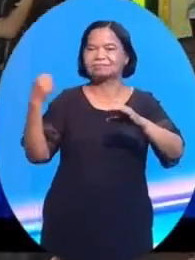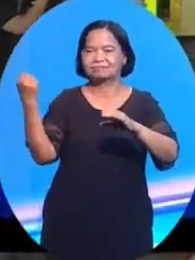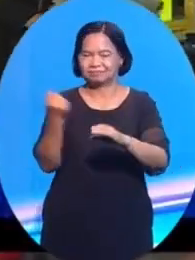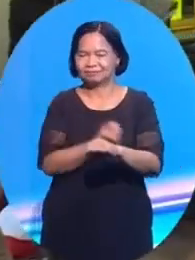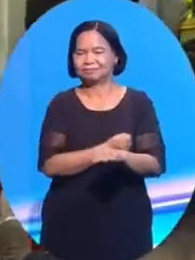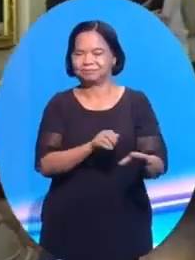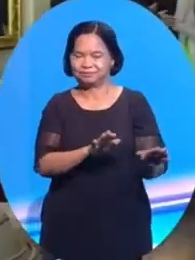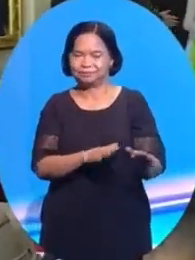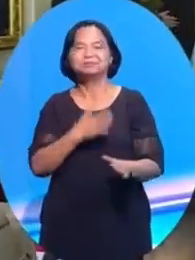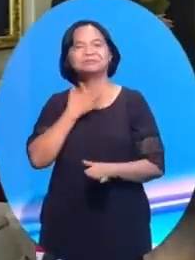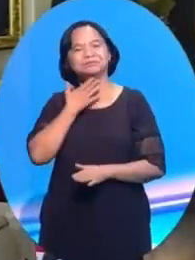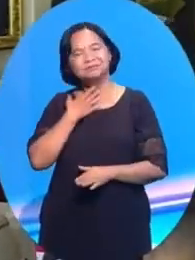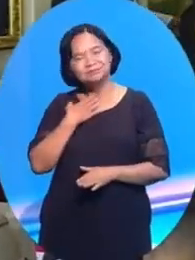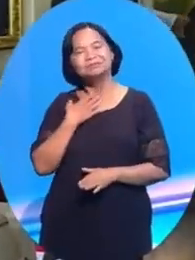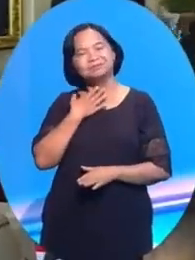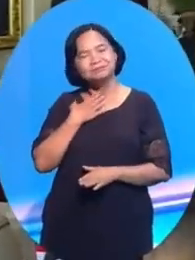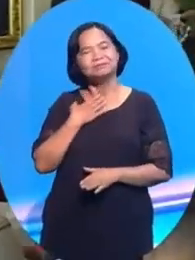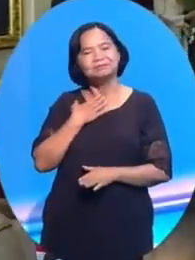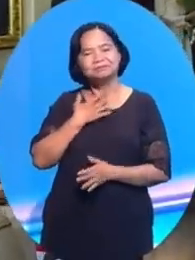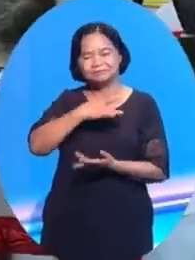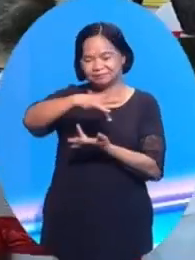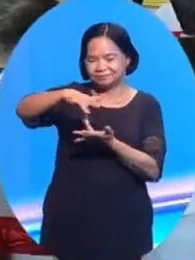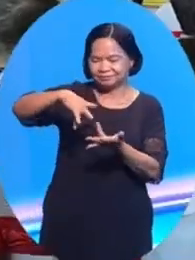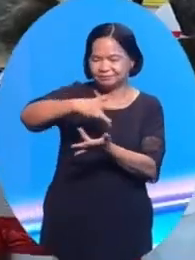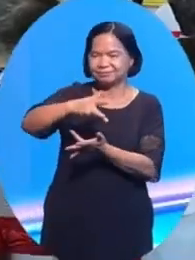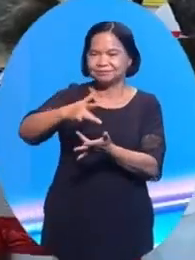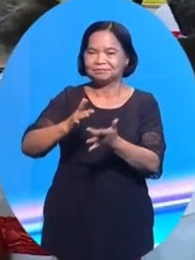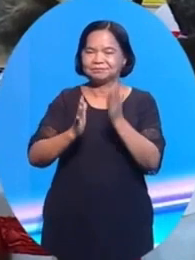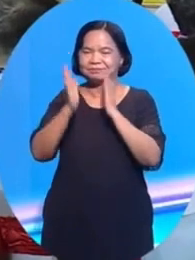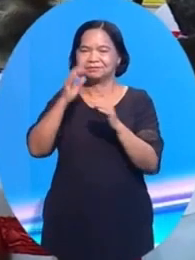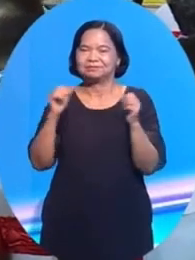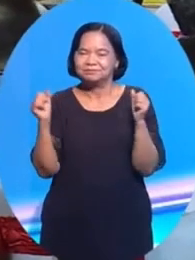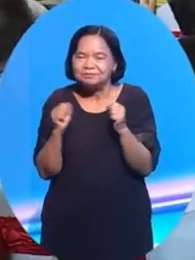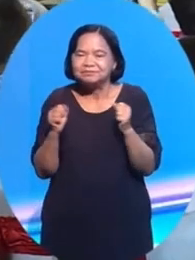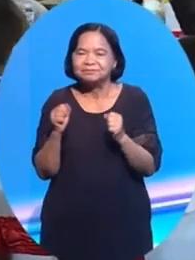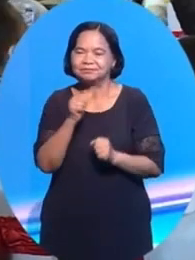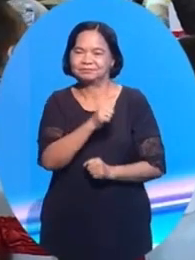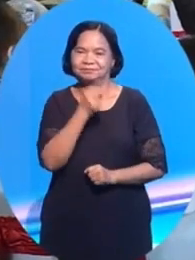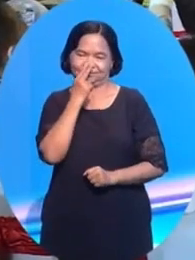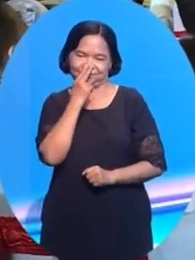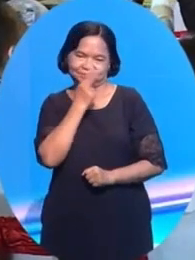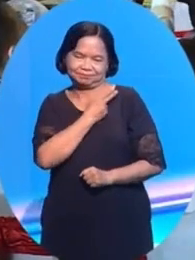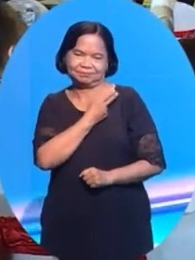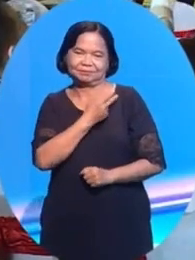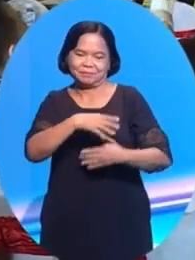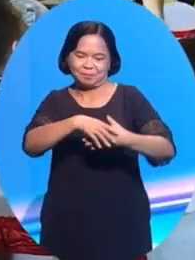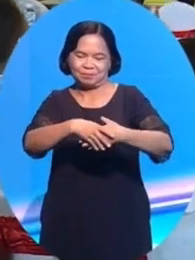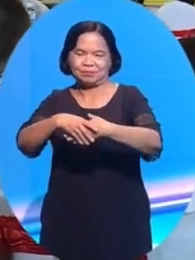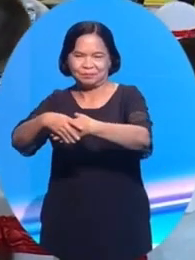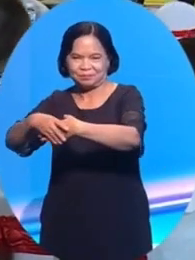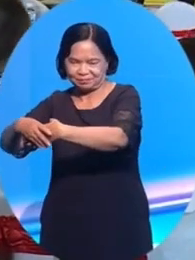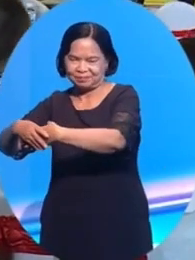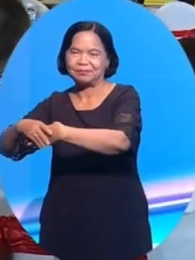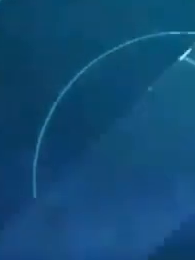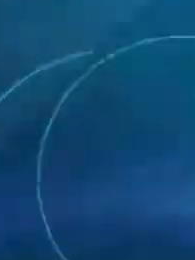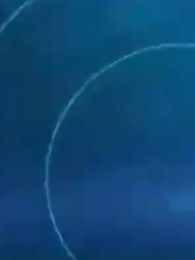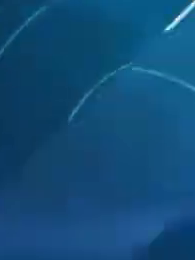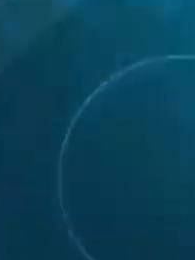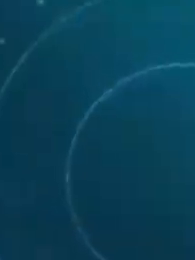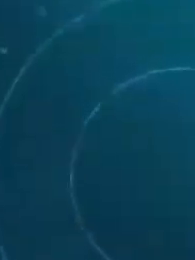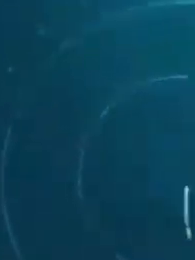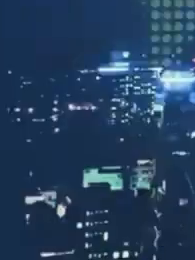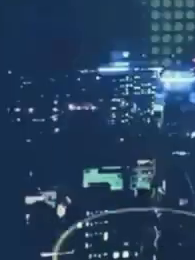là đơn vị thực hiện với mong muốn góp phần đẩy mạnh du lịch cho thành phố ngàn hoa đến người dân Việt Nam và cả bạn bè quốc tế